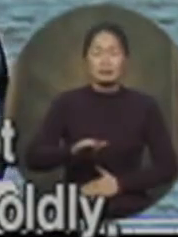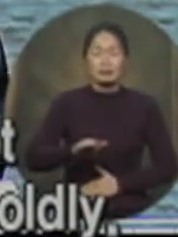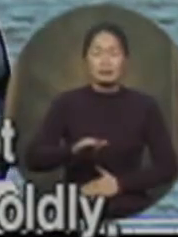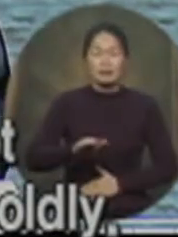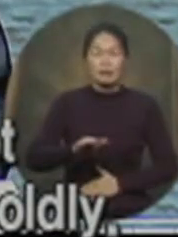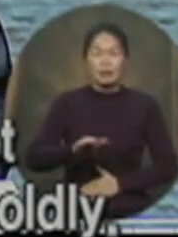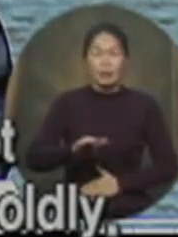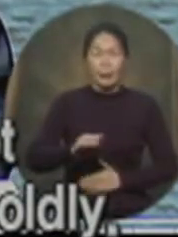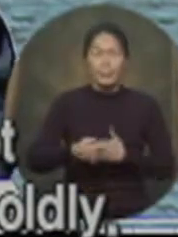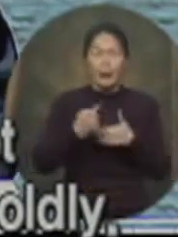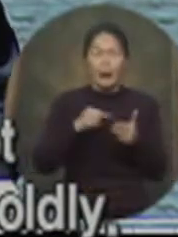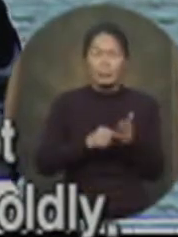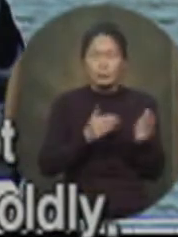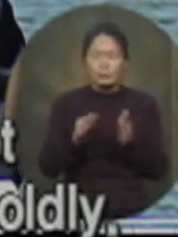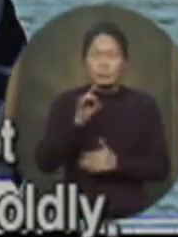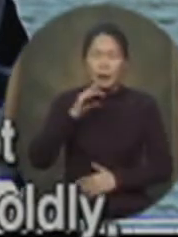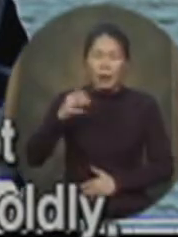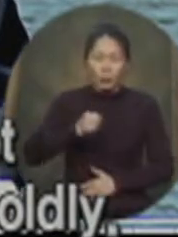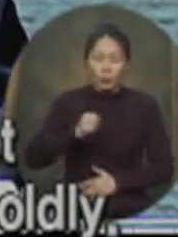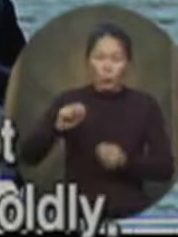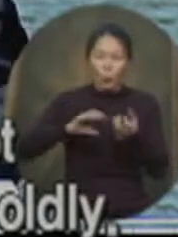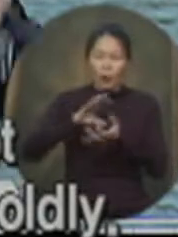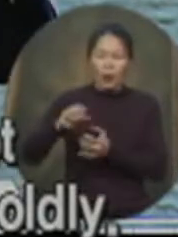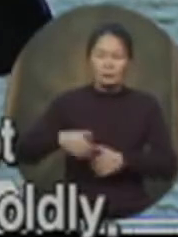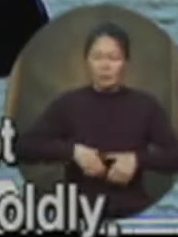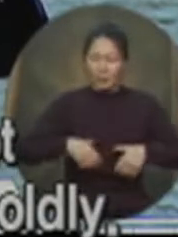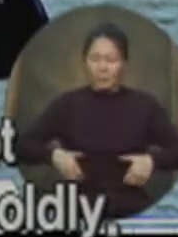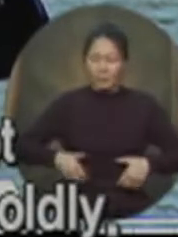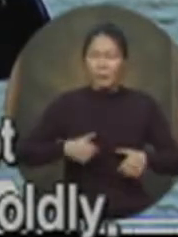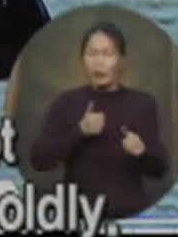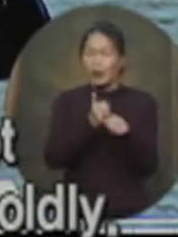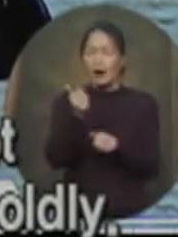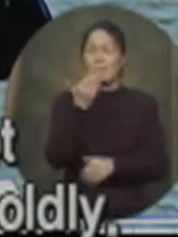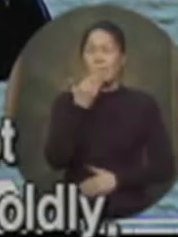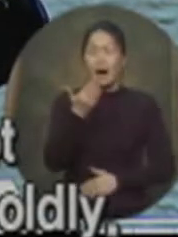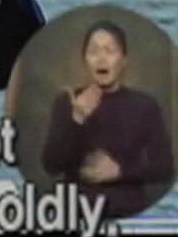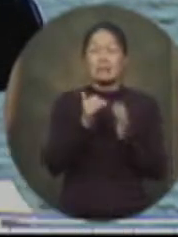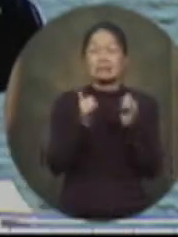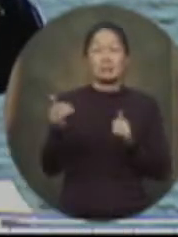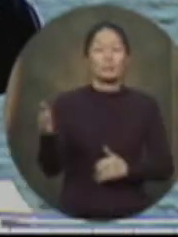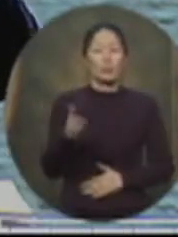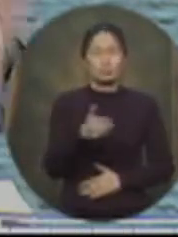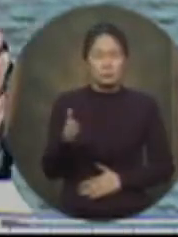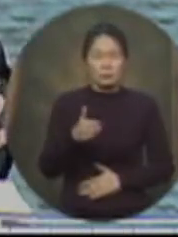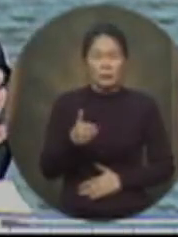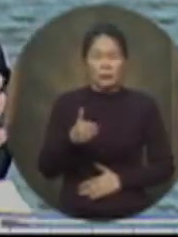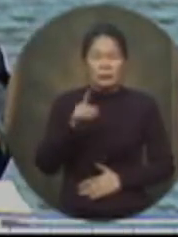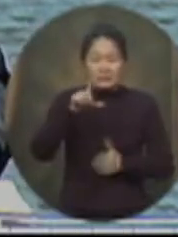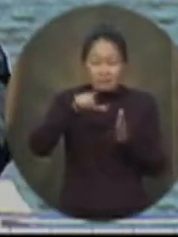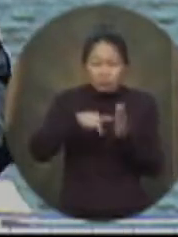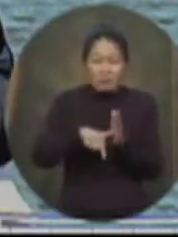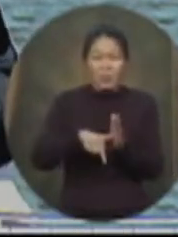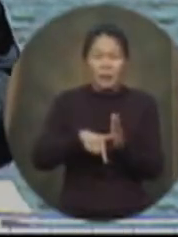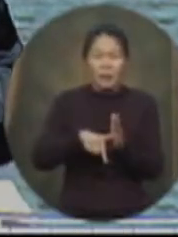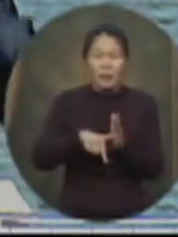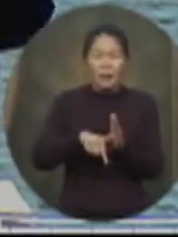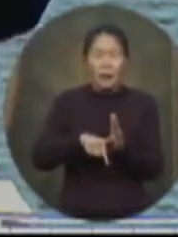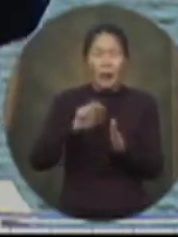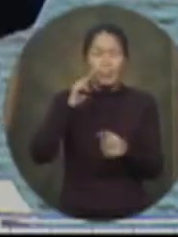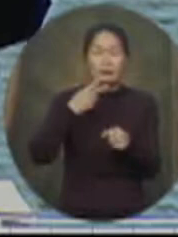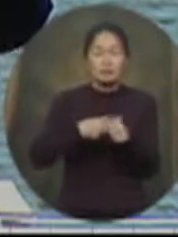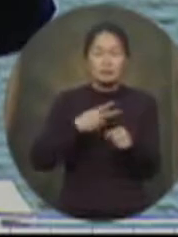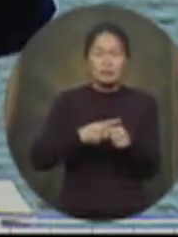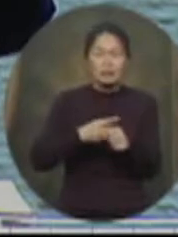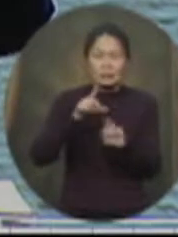그것만 가지고는 환란을 담대하게 이길 사람은 없습니다 그 순간에 결정적인 순간에 사도 바울이